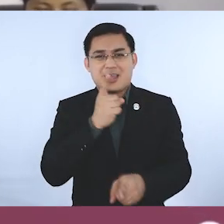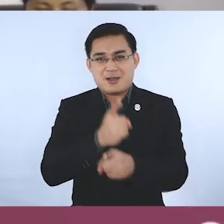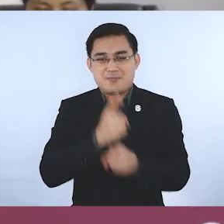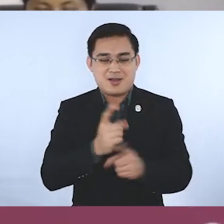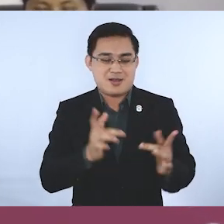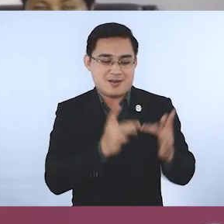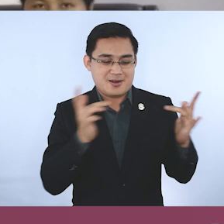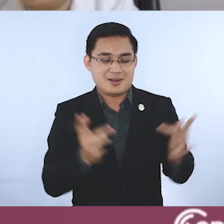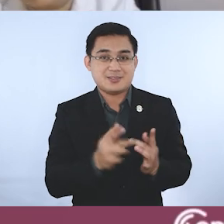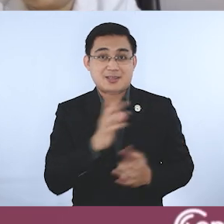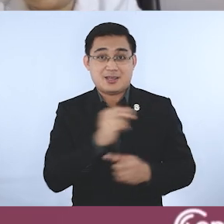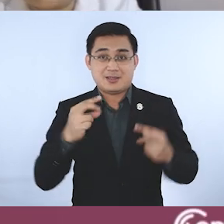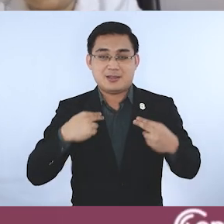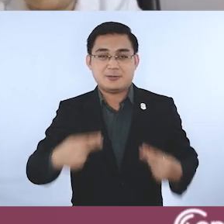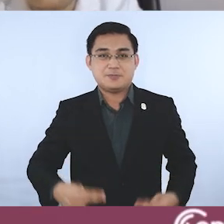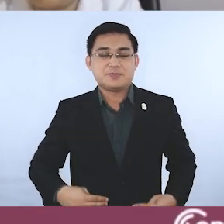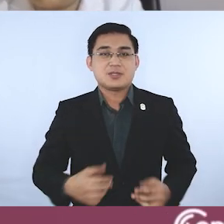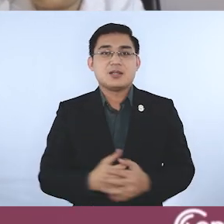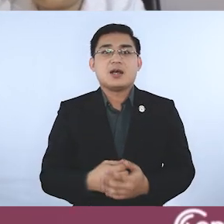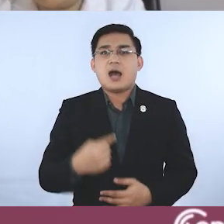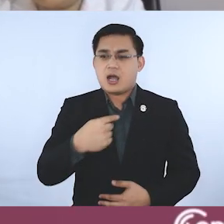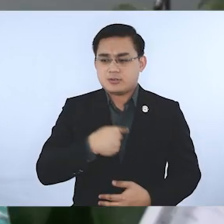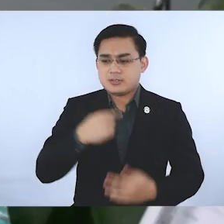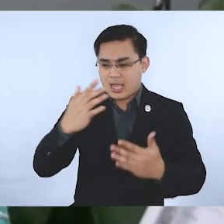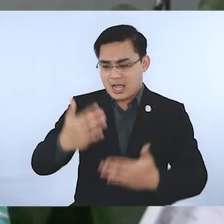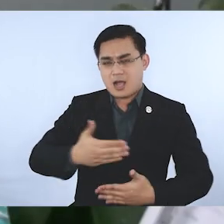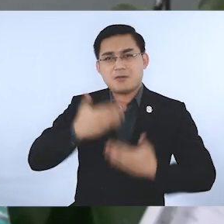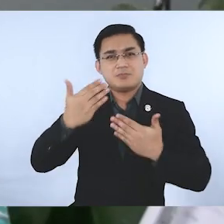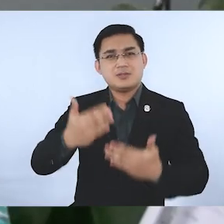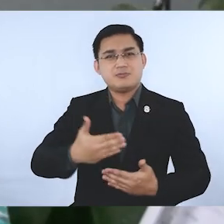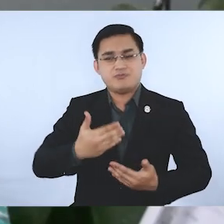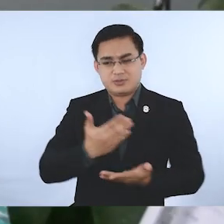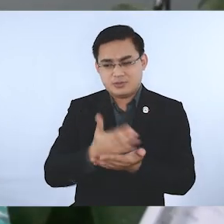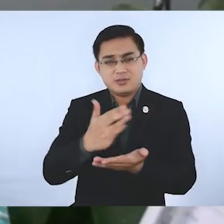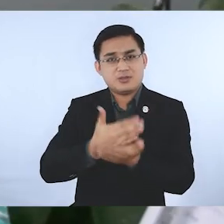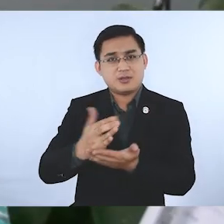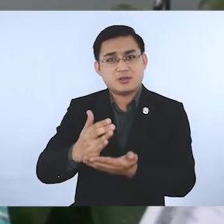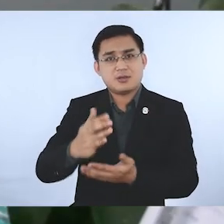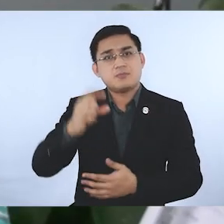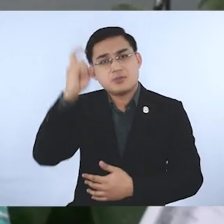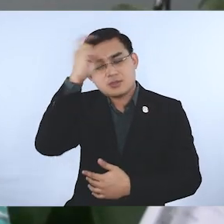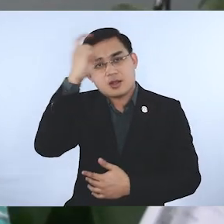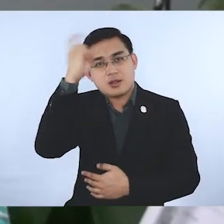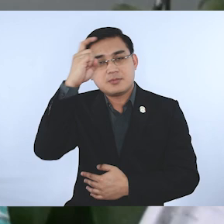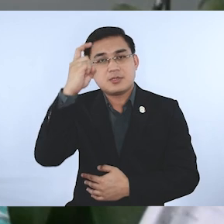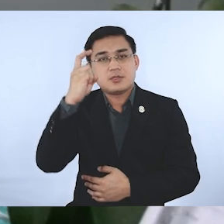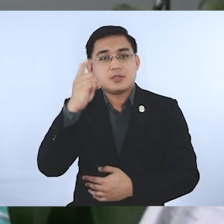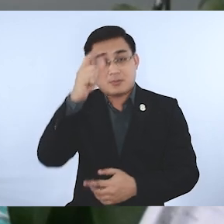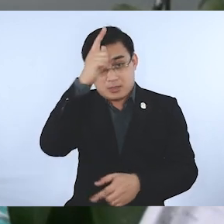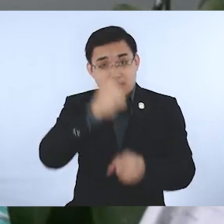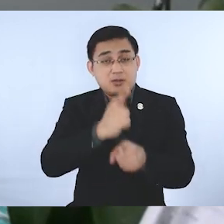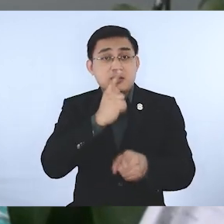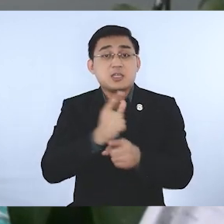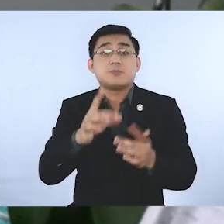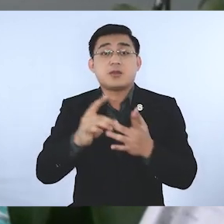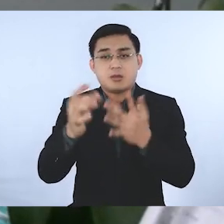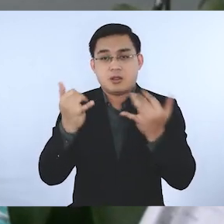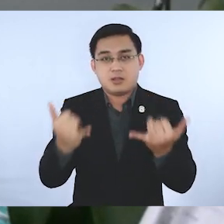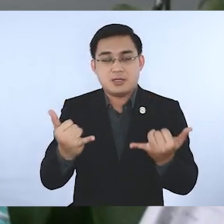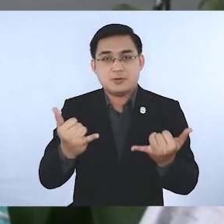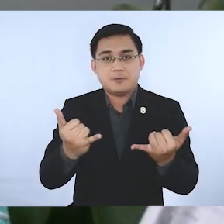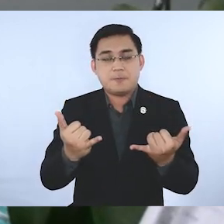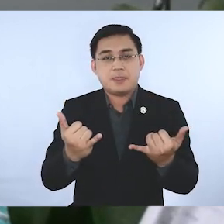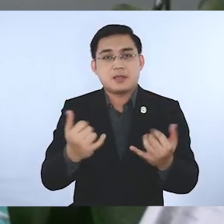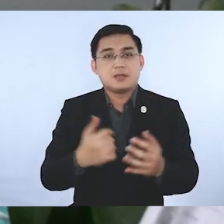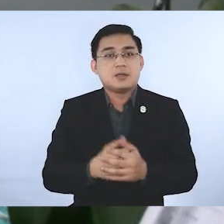at kalusugan. Masaya ako na makabahagi ako ng aking kaalaman sa ating mga kapatid, lalong-lalo na sa panahon ngayon.